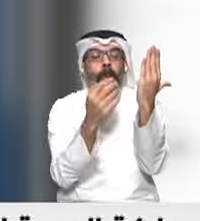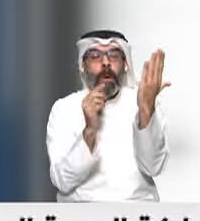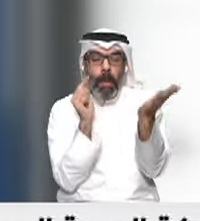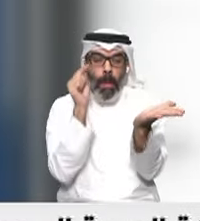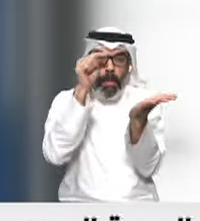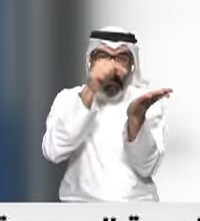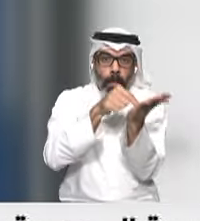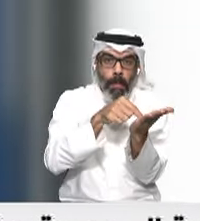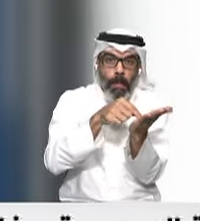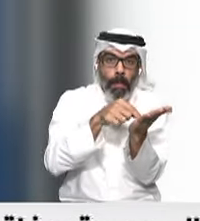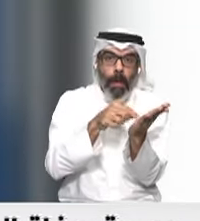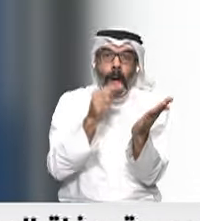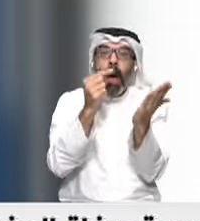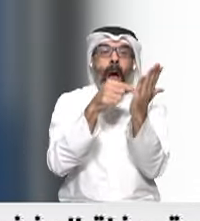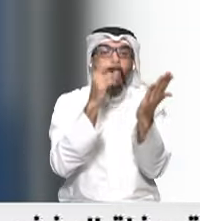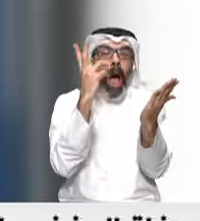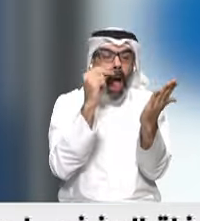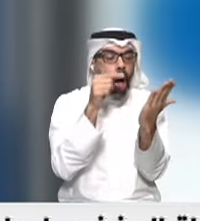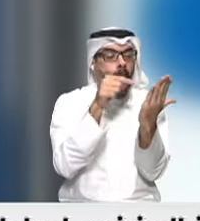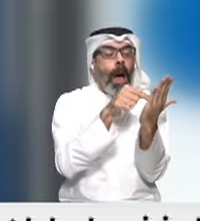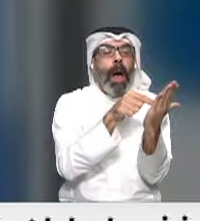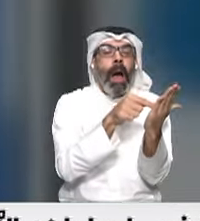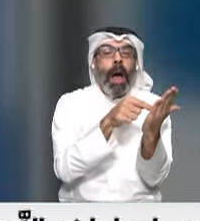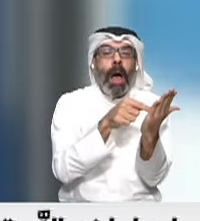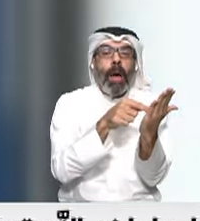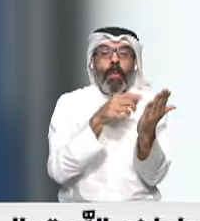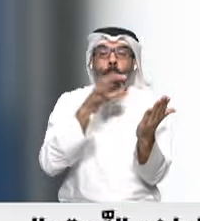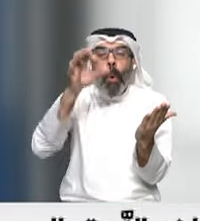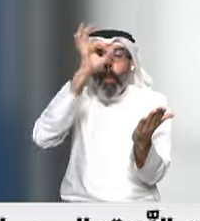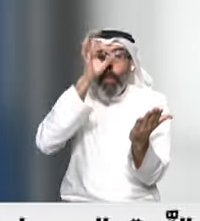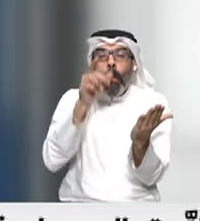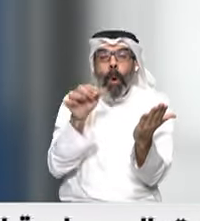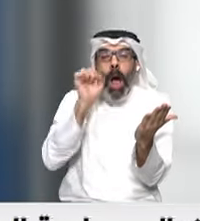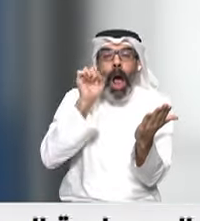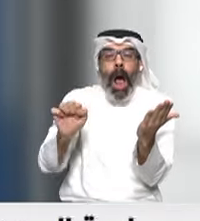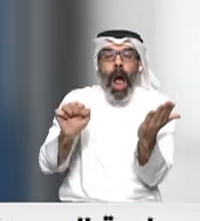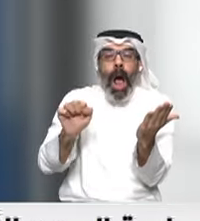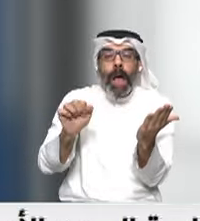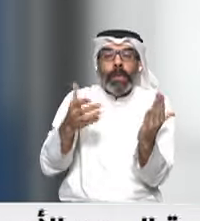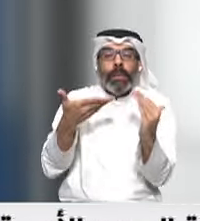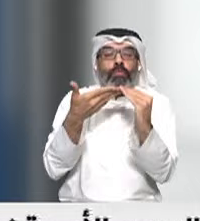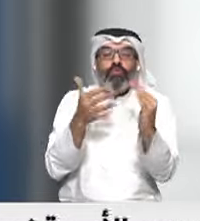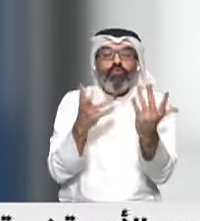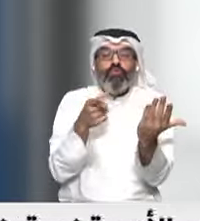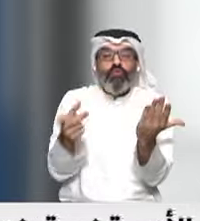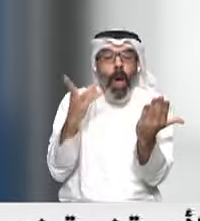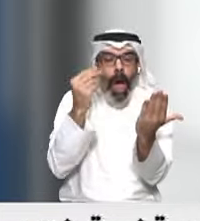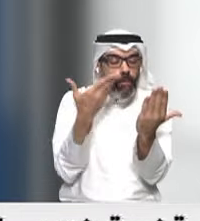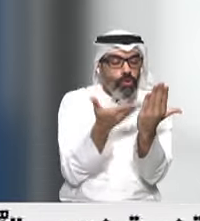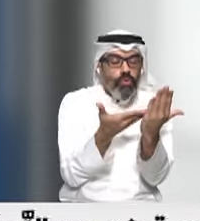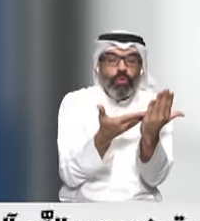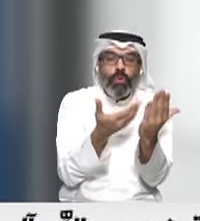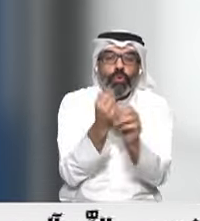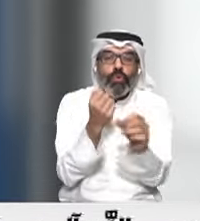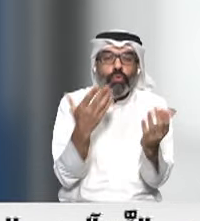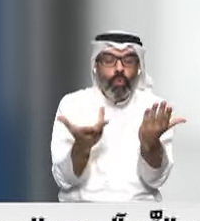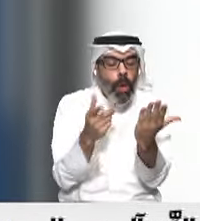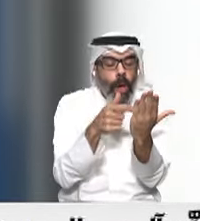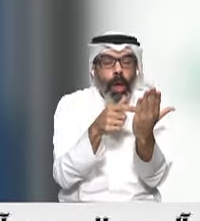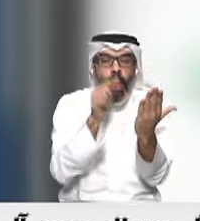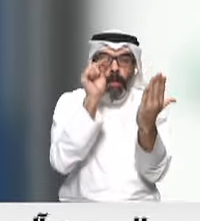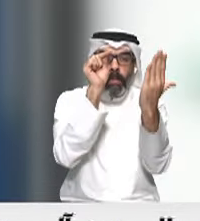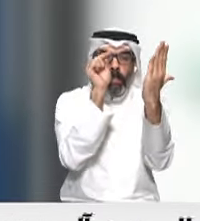سهل اختيار اداره العامه للمرور خدماتهم يدش